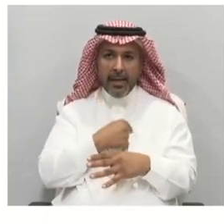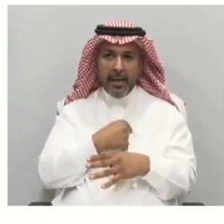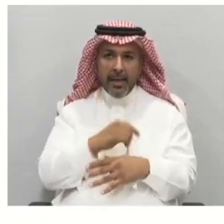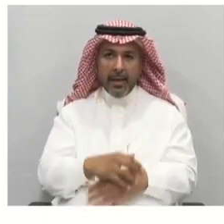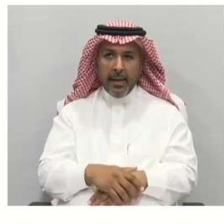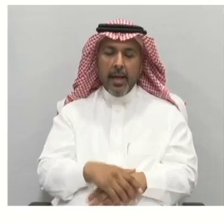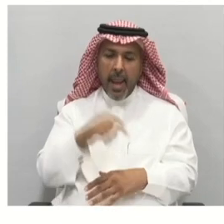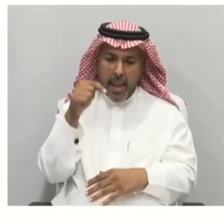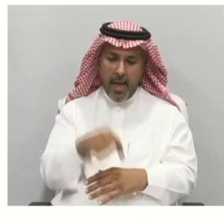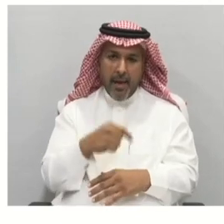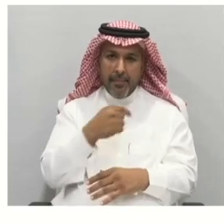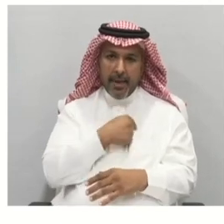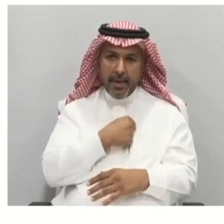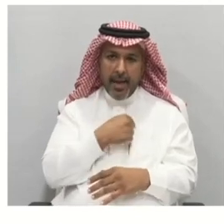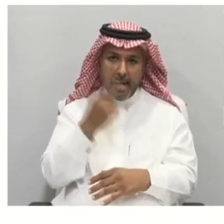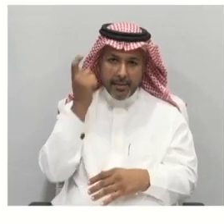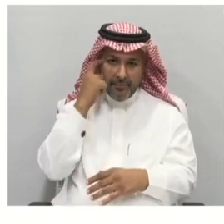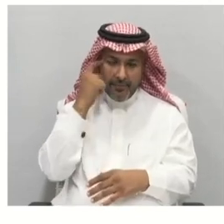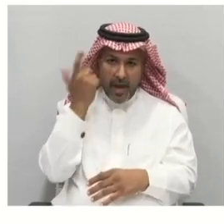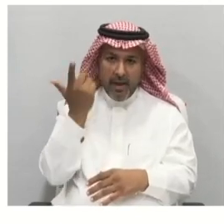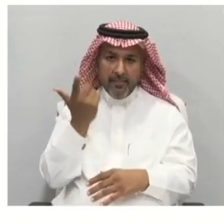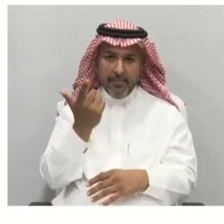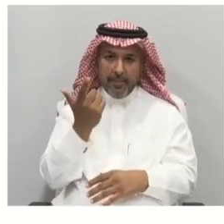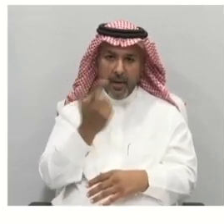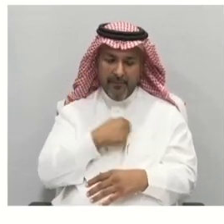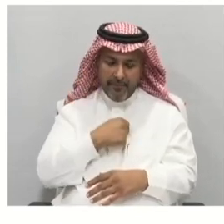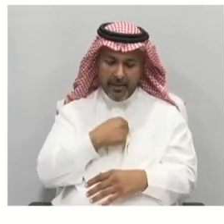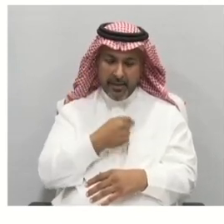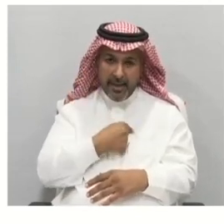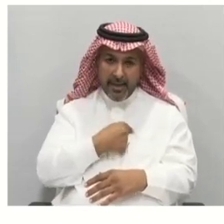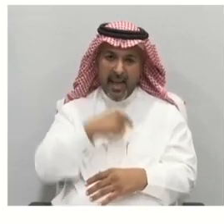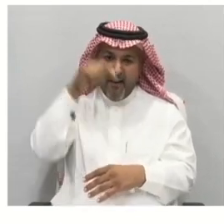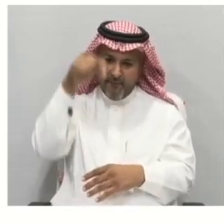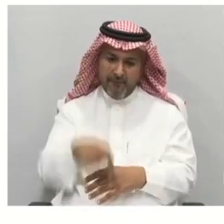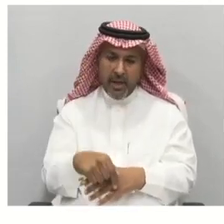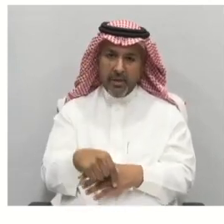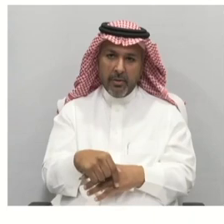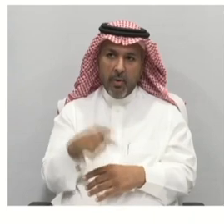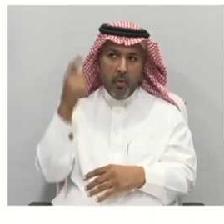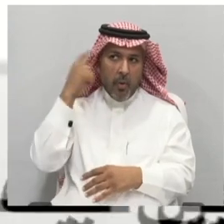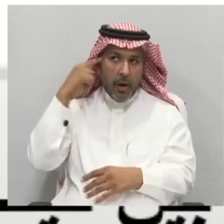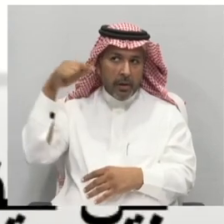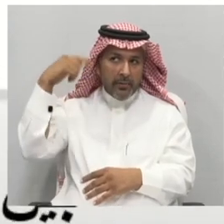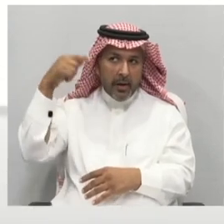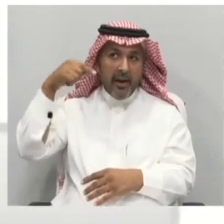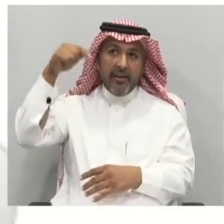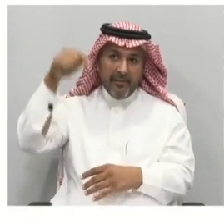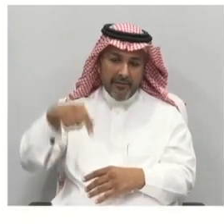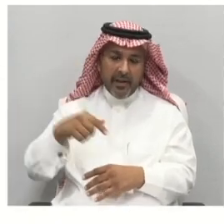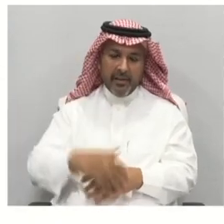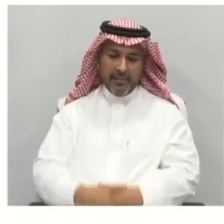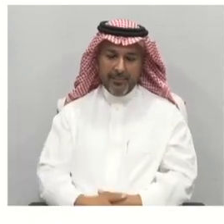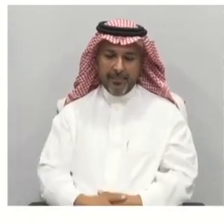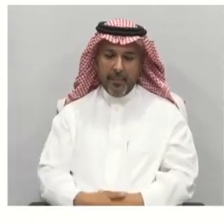نعم بلا شك ان العباره خاطئه ففطرته تدل على وجود الخالق سبحانه وتعالى السؤال الاخير